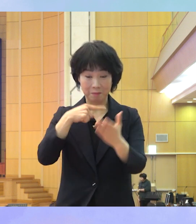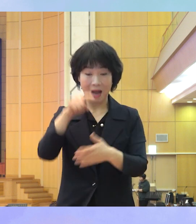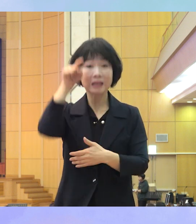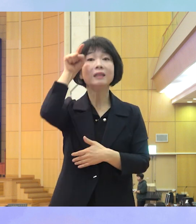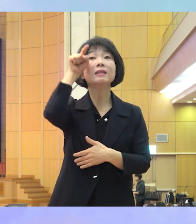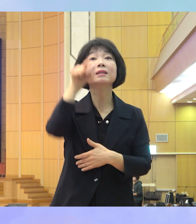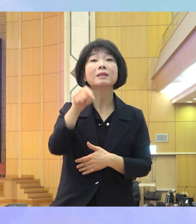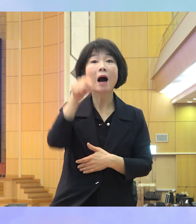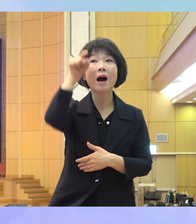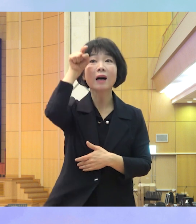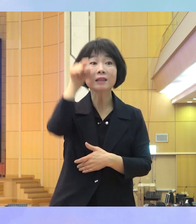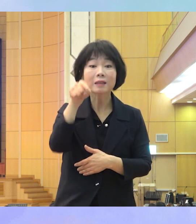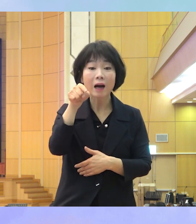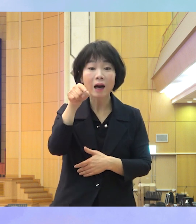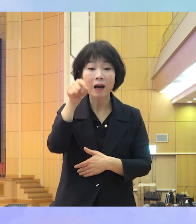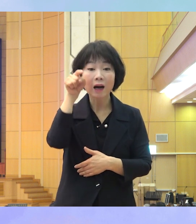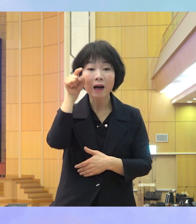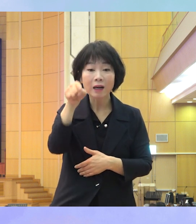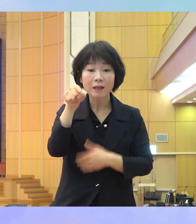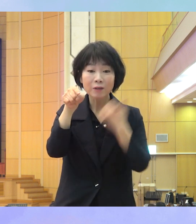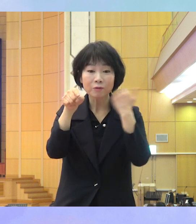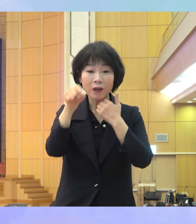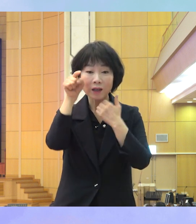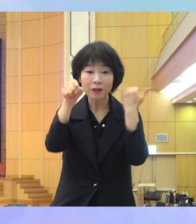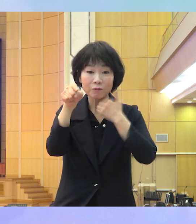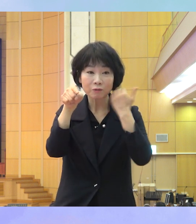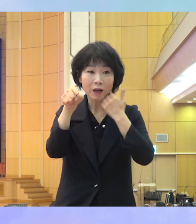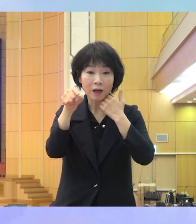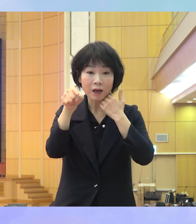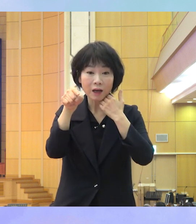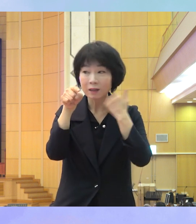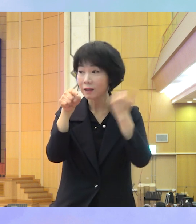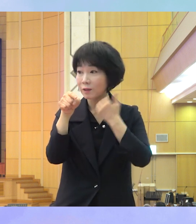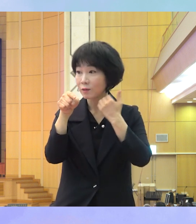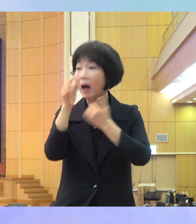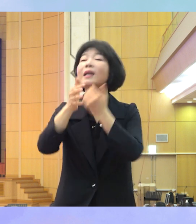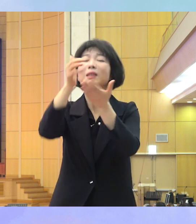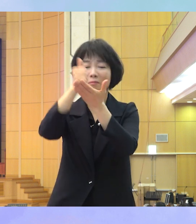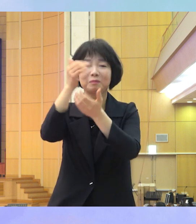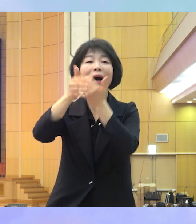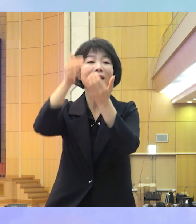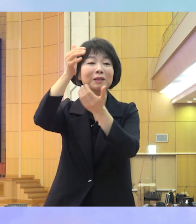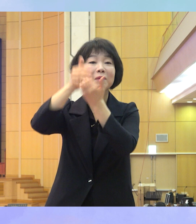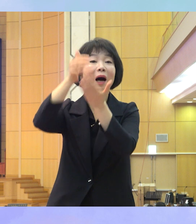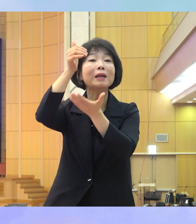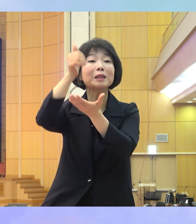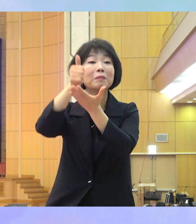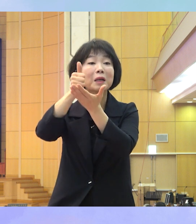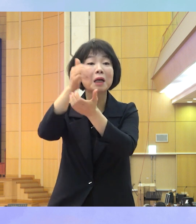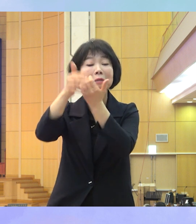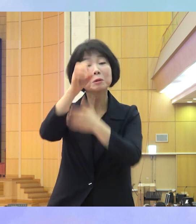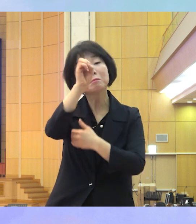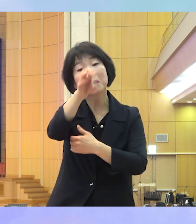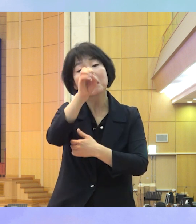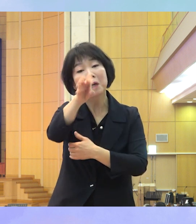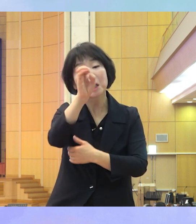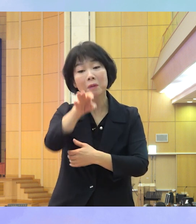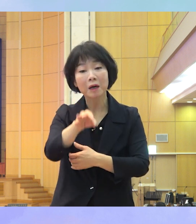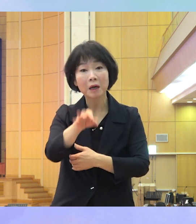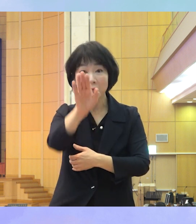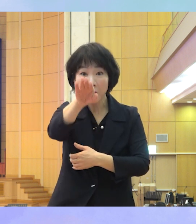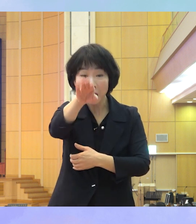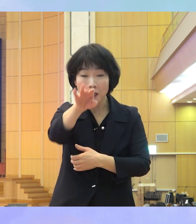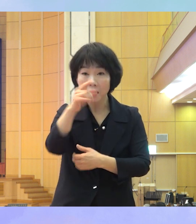그가 이르되 이 말은 하나님께서 이르시되 이런 얘기입니다.